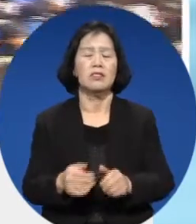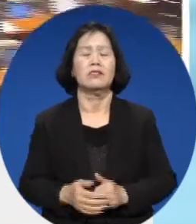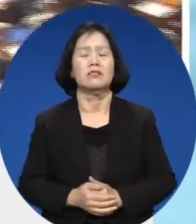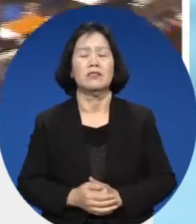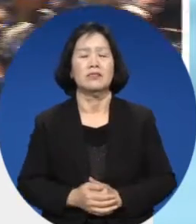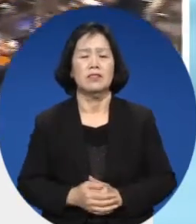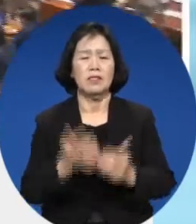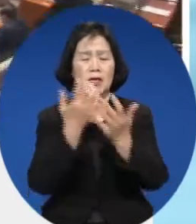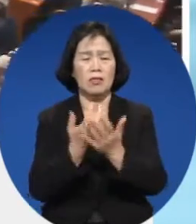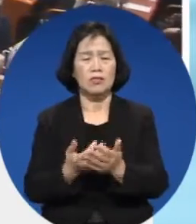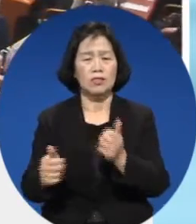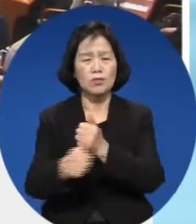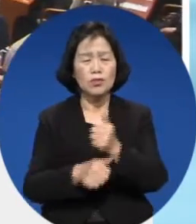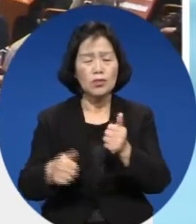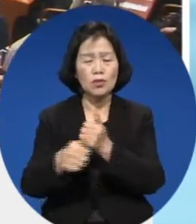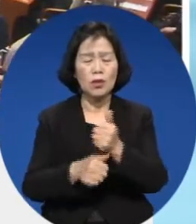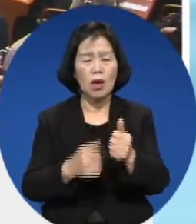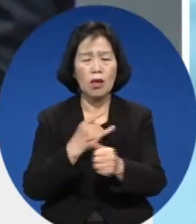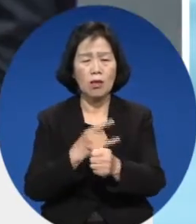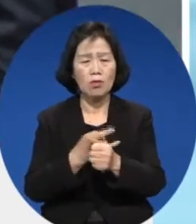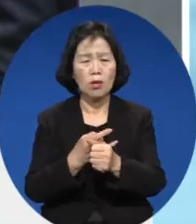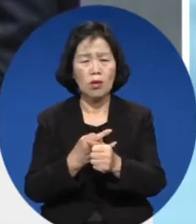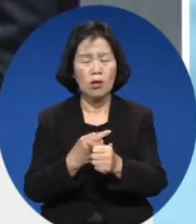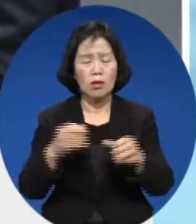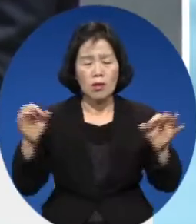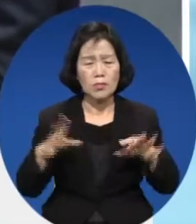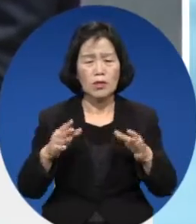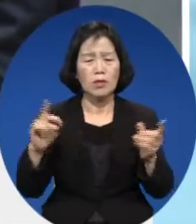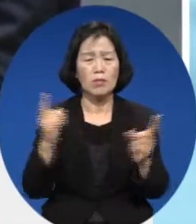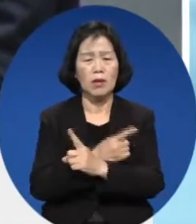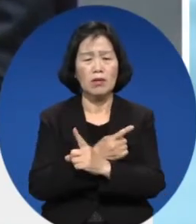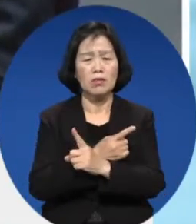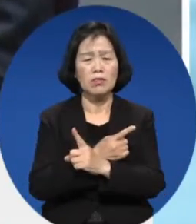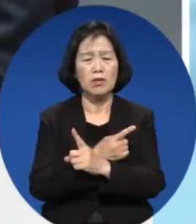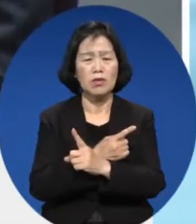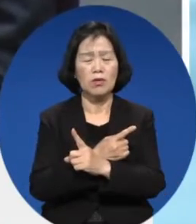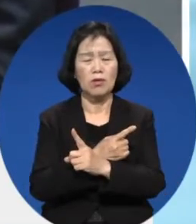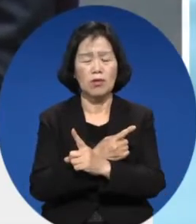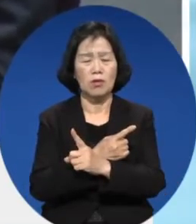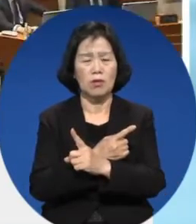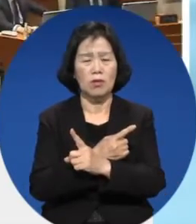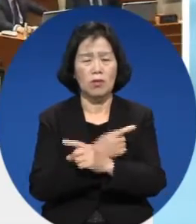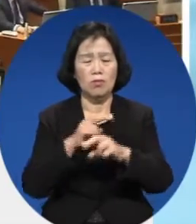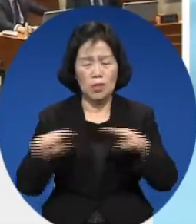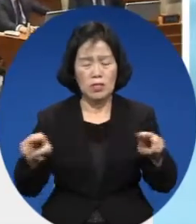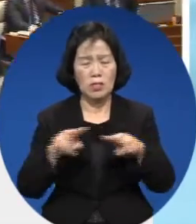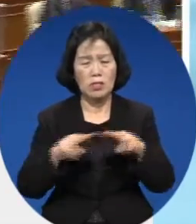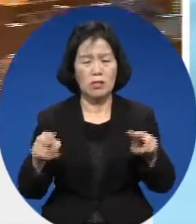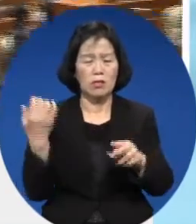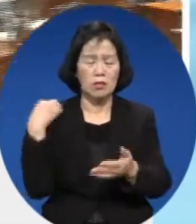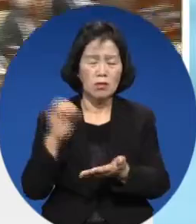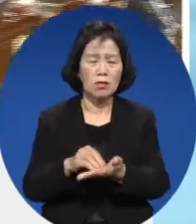그 안건심의위에서 하겠다라고 했는데 하루아침에 바꿔가지고 전속고발권 폐지 없던 걸로 다시